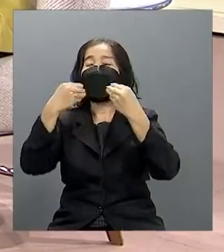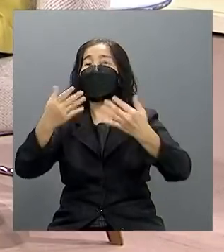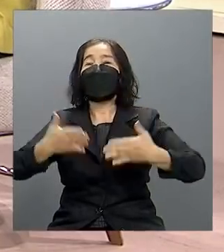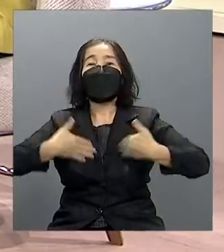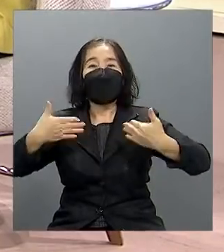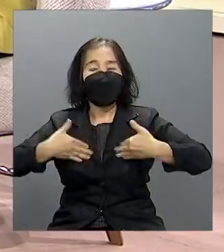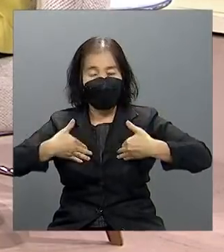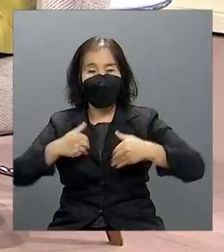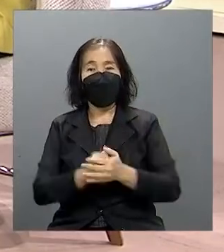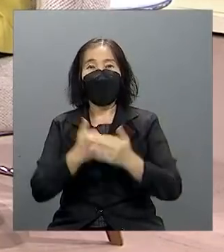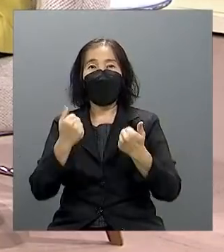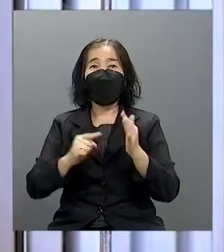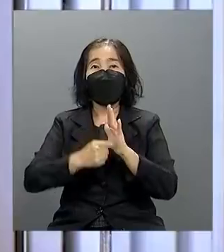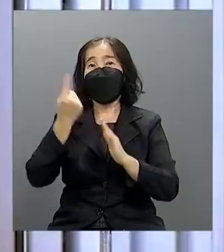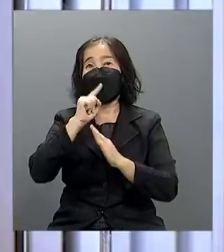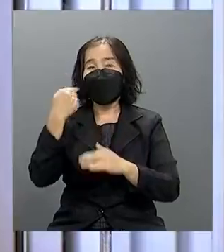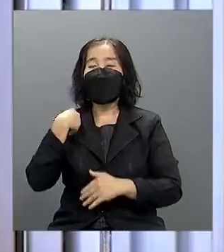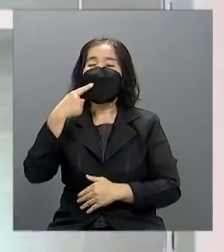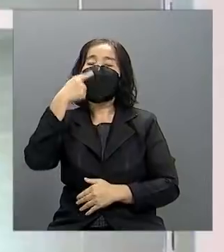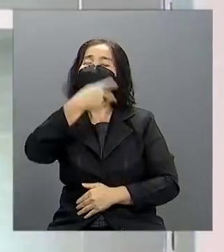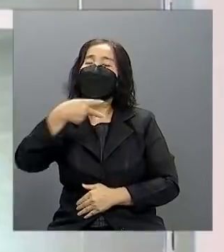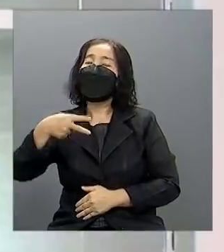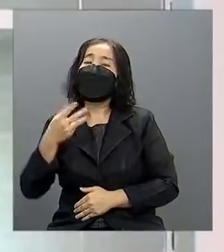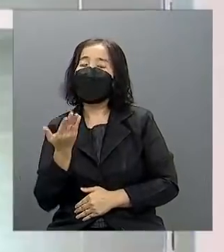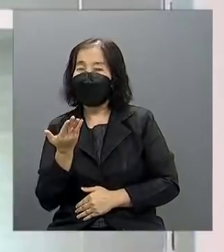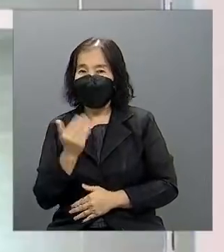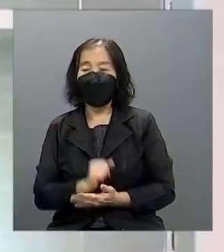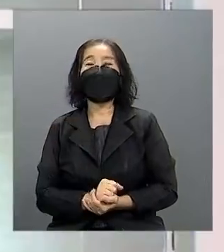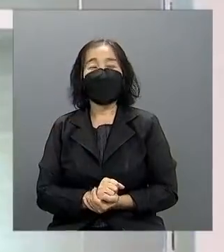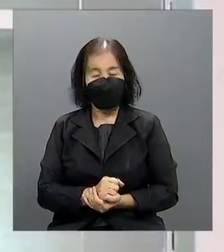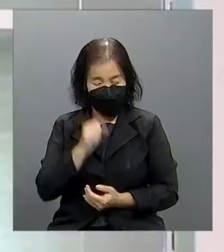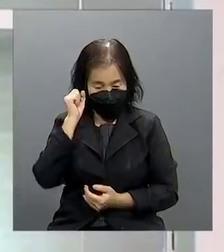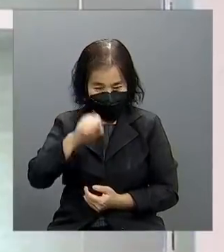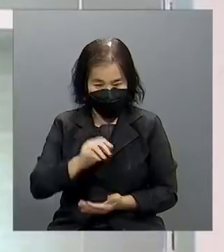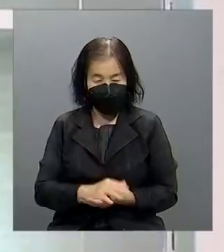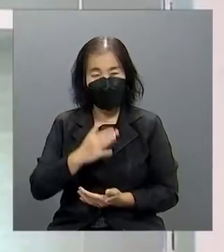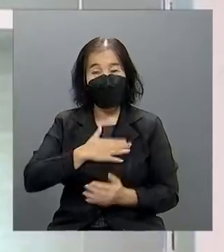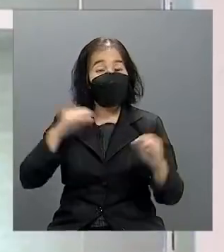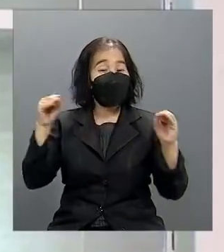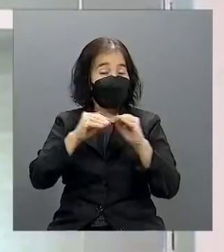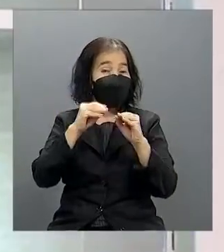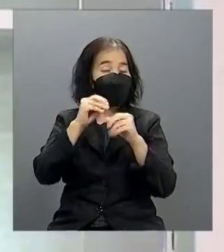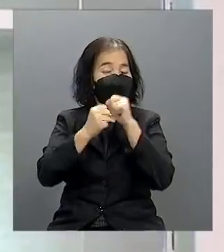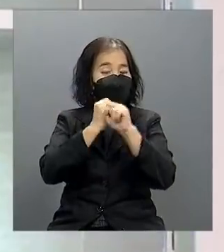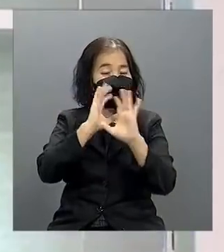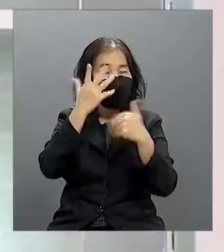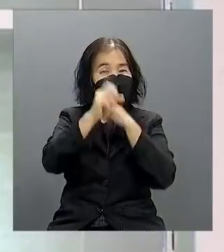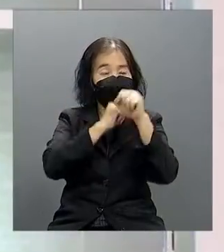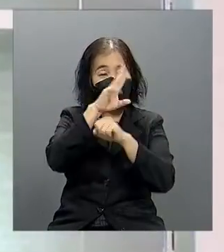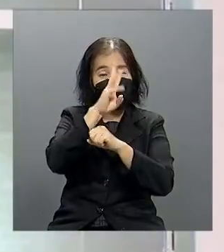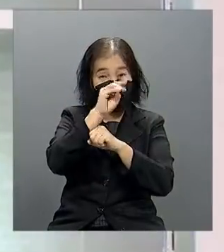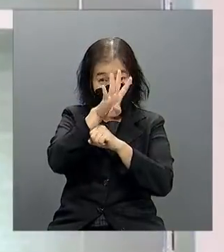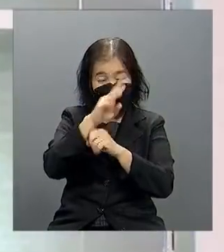อ motivation Wednesday กับพี่ปูเป้งก่อนดีกว่าครับ ใช่เลยค่ะคุณผู้ชมคะใกล้ช่วงสิ้นปีแบบนี้นะคะก็มีเรื่องราวของแรงบันดาล